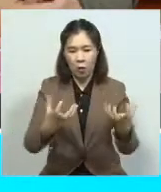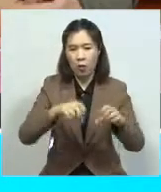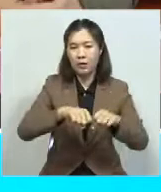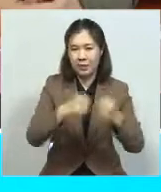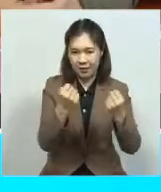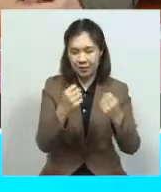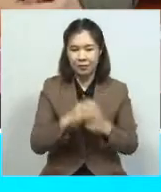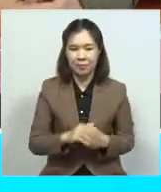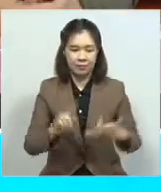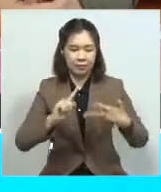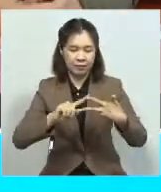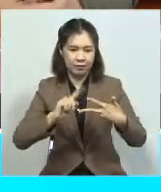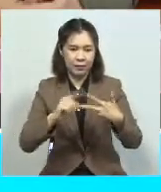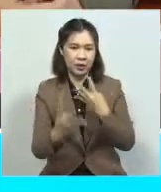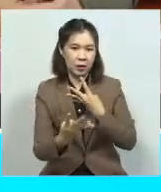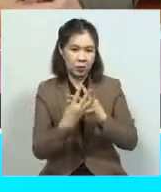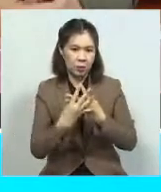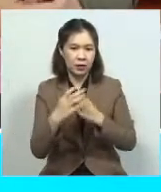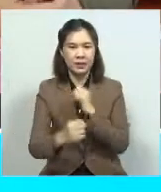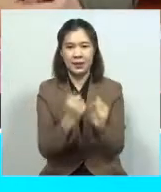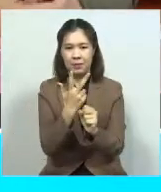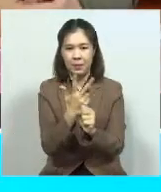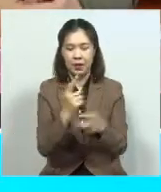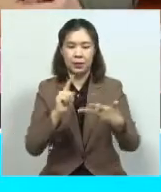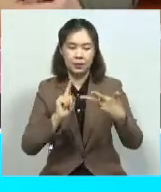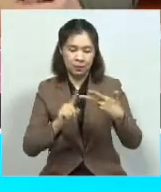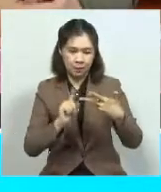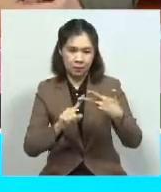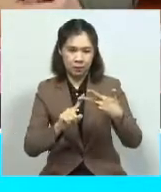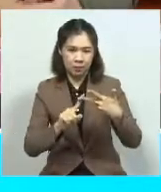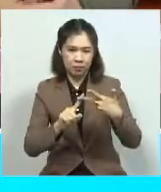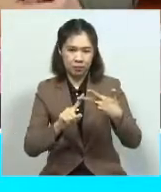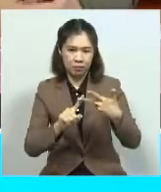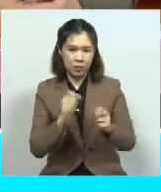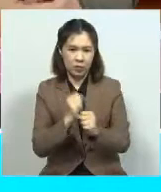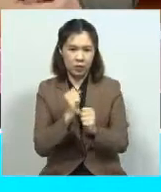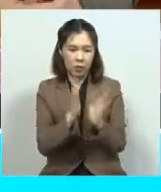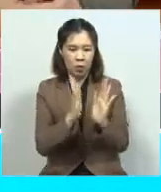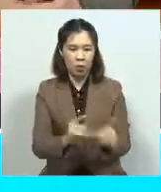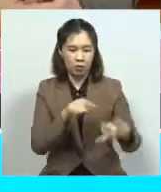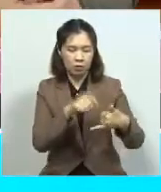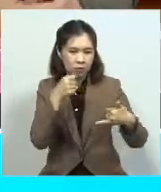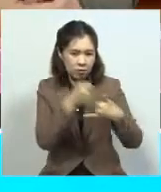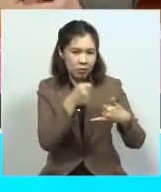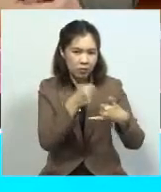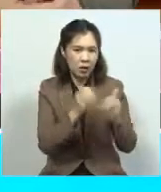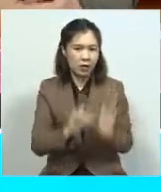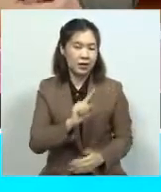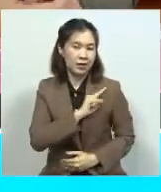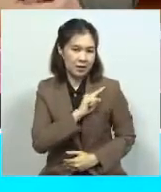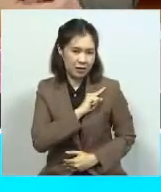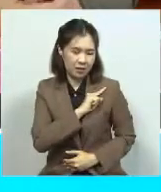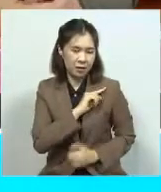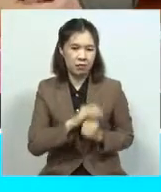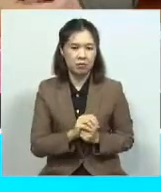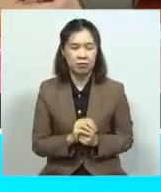พย์โทษจำคุกไม่เกิน3ปีนะครับส่วนอีกข้อหาหนึ่งก็คือร่วมกันทำร้ายเจ้าพนักงานที่กระทำการตามหน้าที่หรือเ